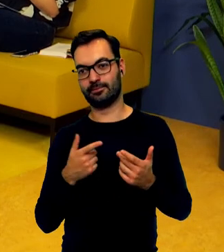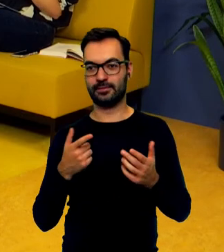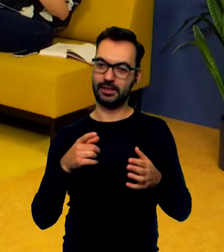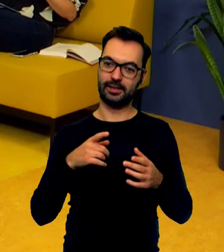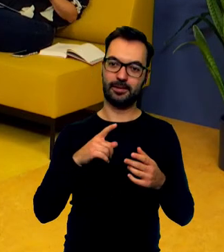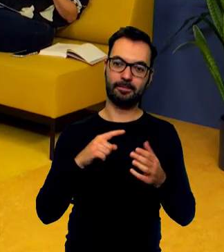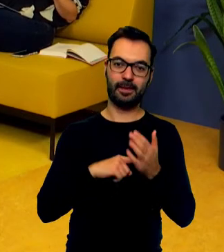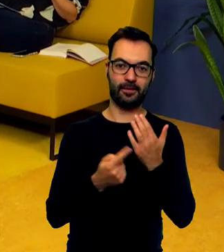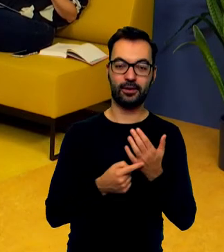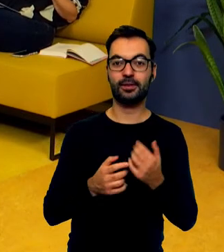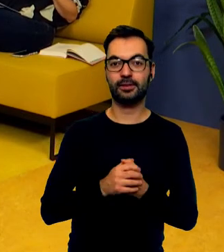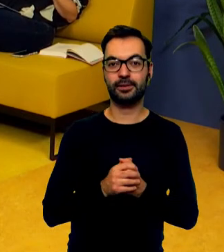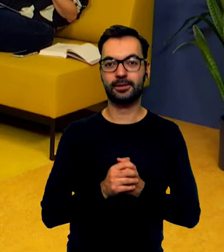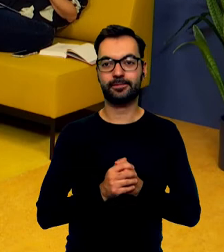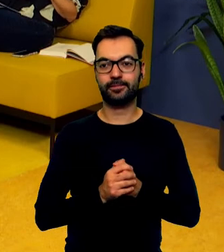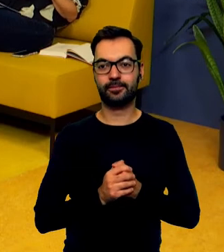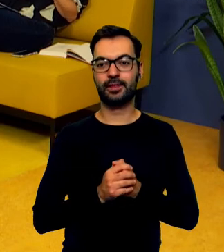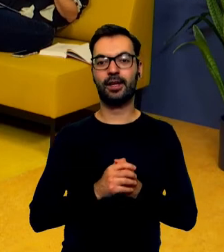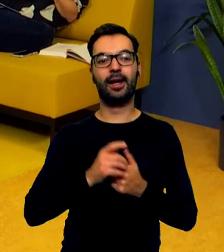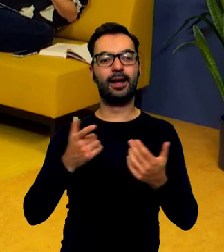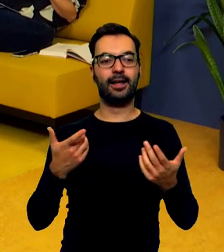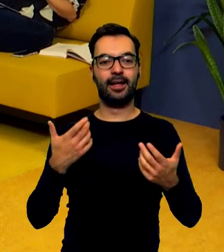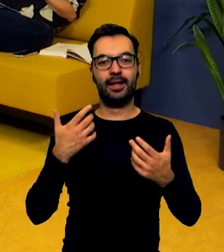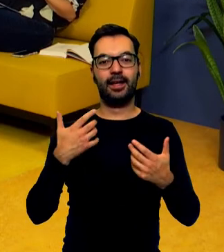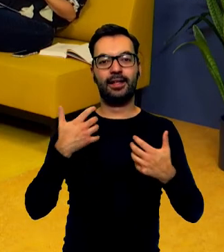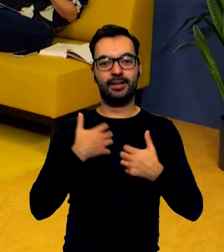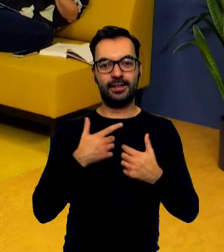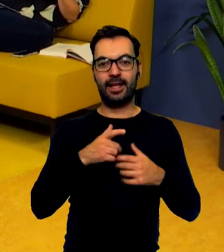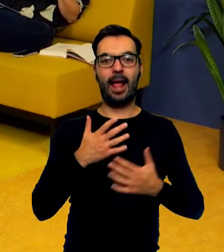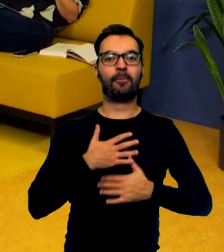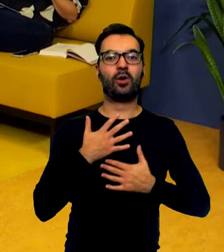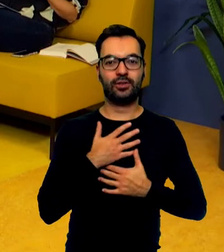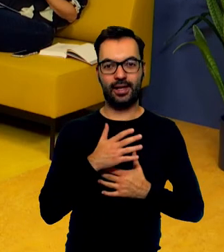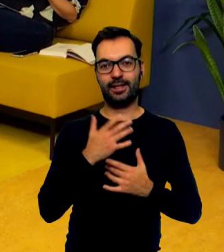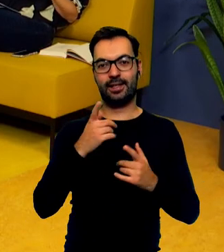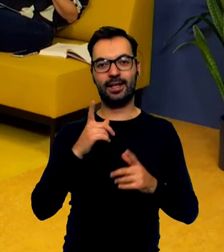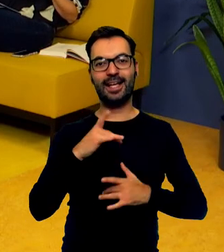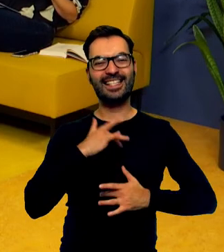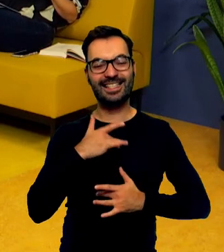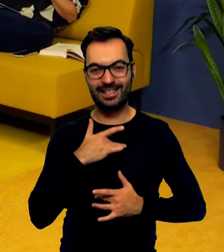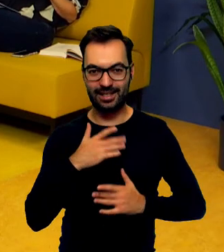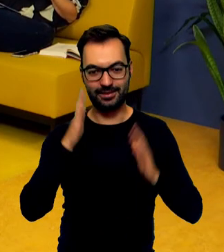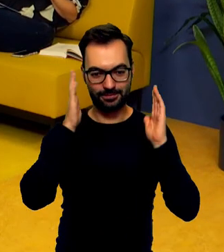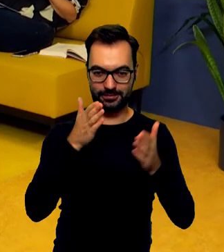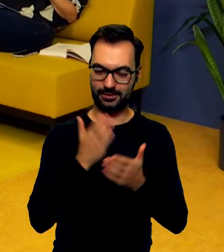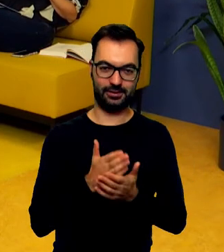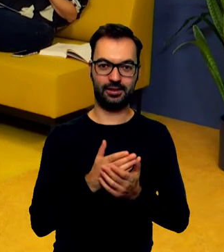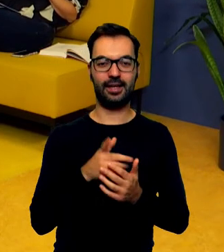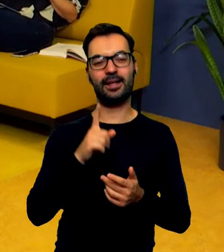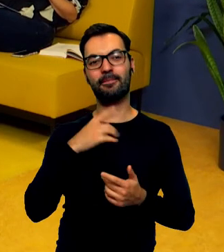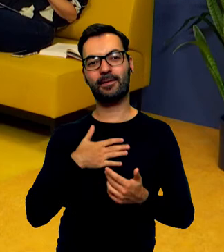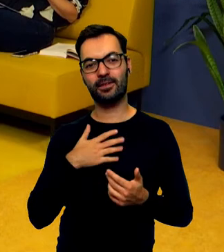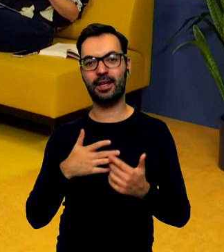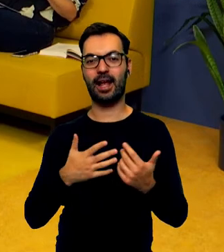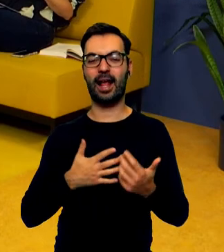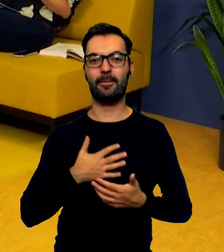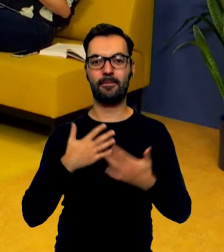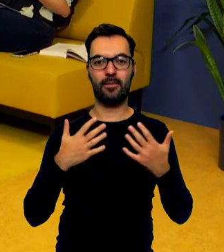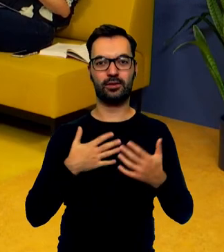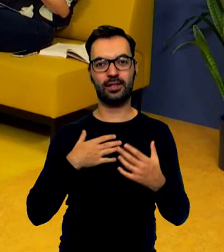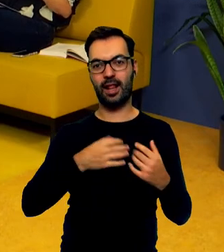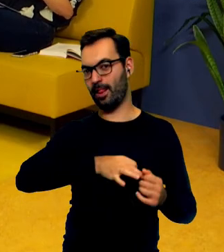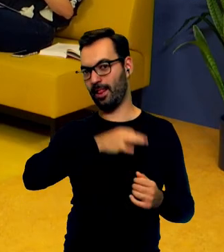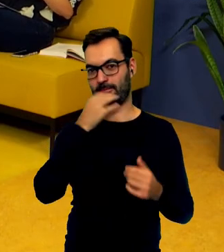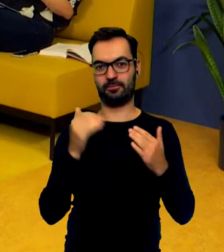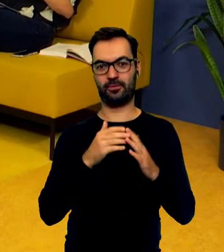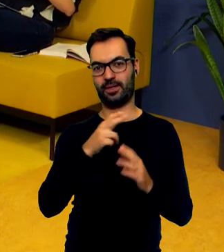tak powiedzieć, czyli takiej istoty, która jest emocjonalna, która się rządzi instynktem, ale mam wrażenie, że te emocje wielokrotnie są